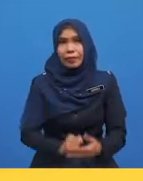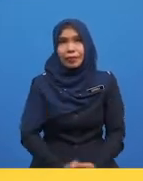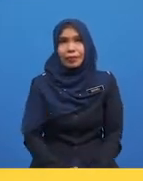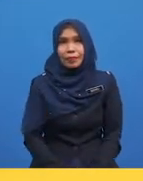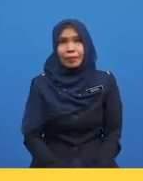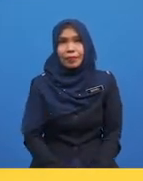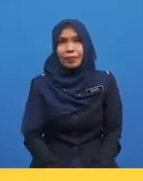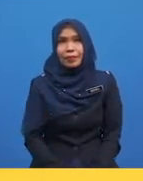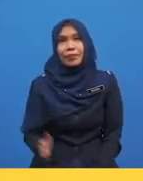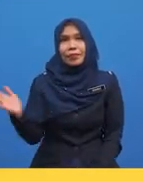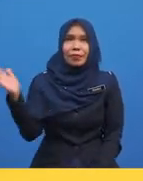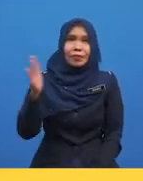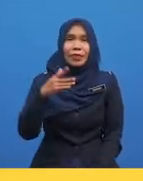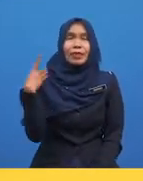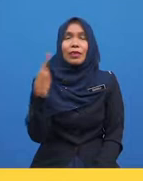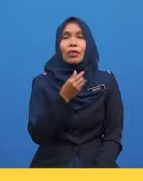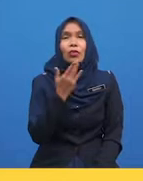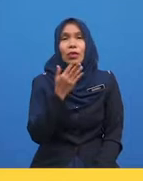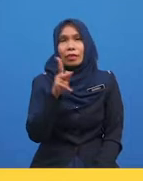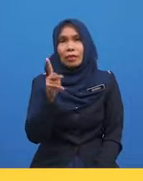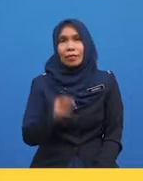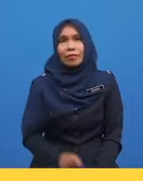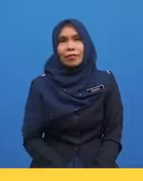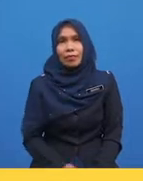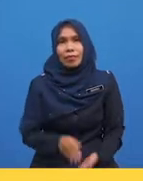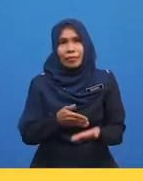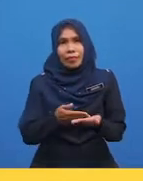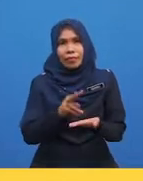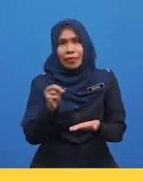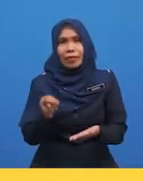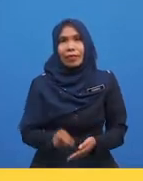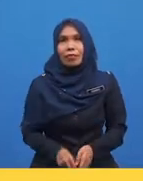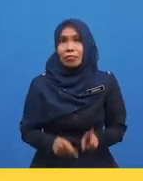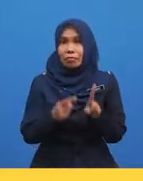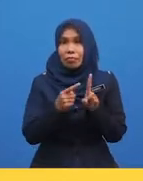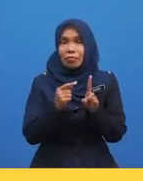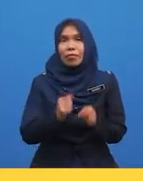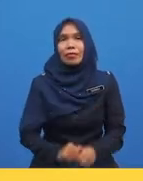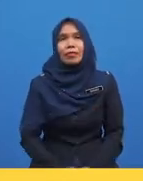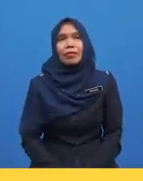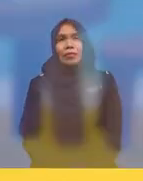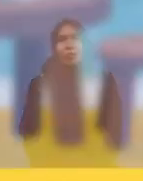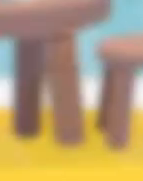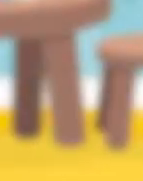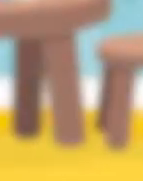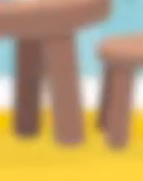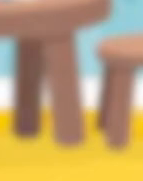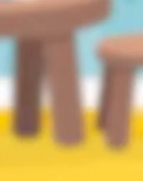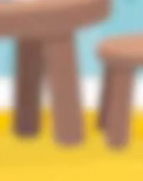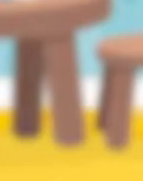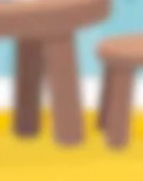besar. Mari kita warnakan. Bahagian yang pertama.